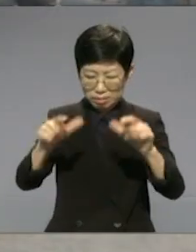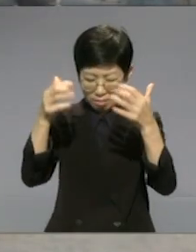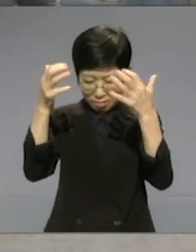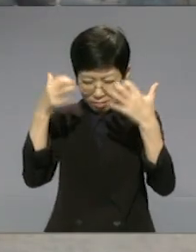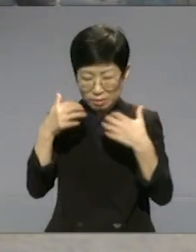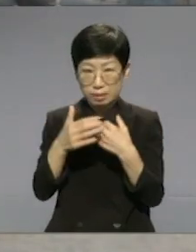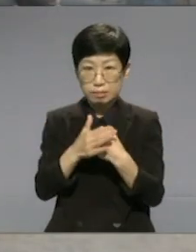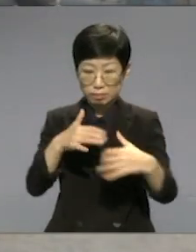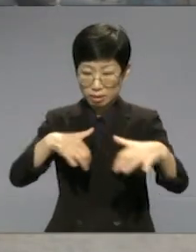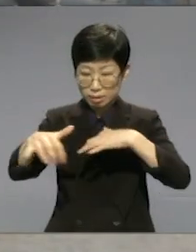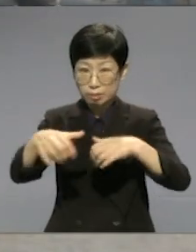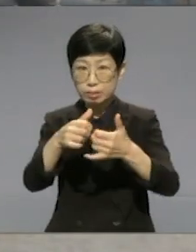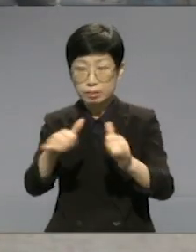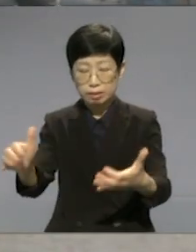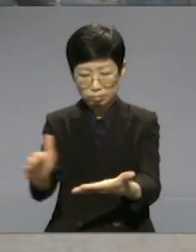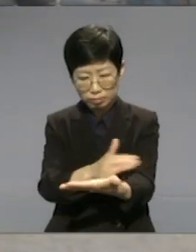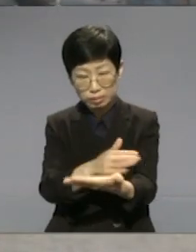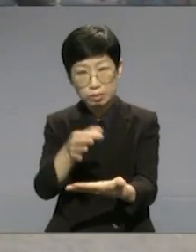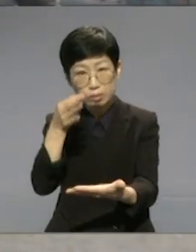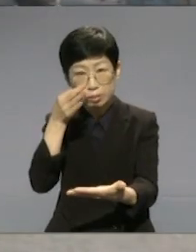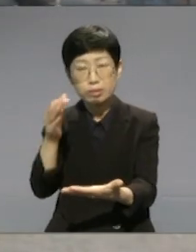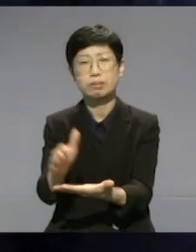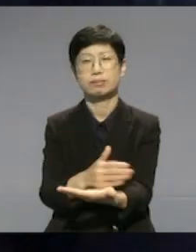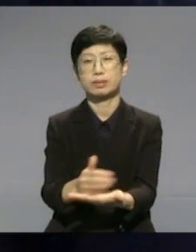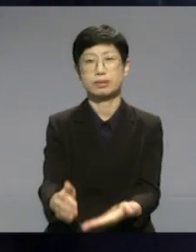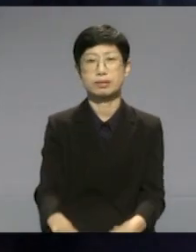보니 거리를 나다니는 사람도 없습니다.